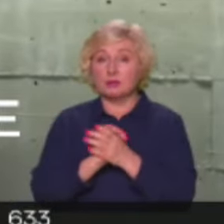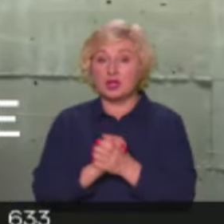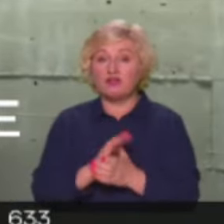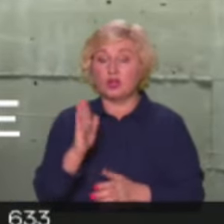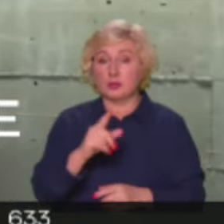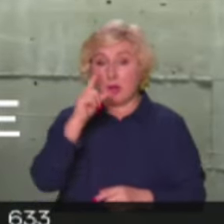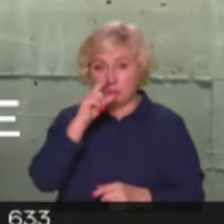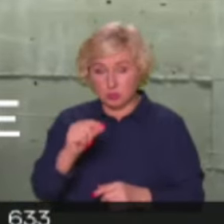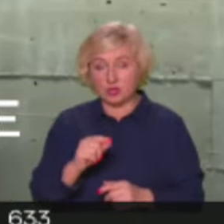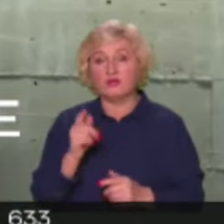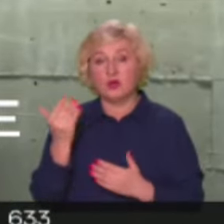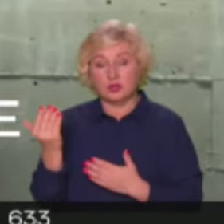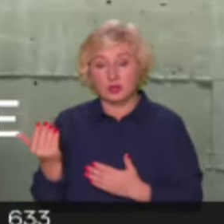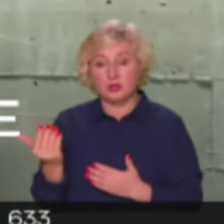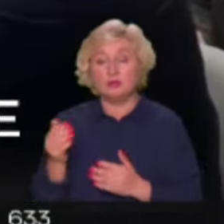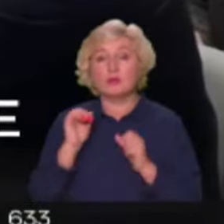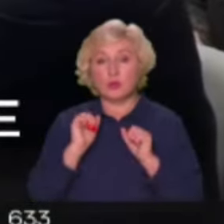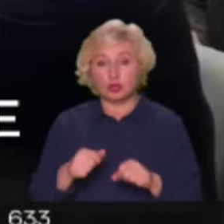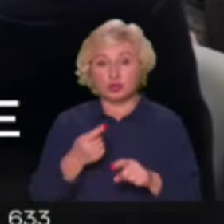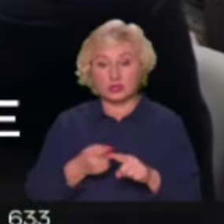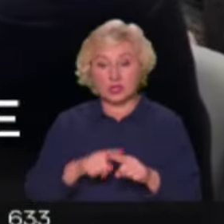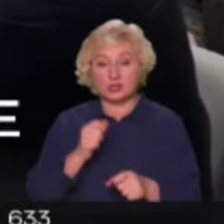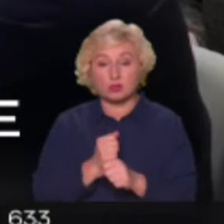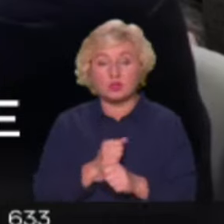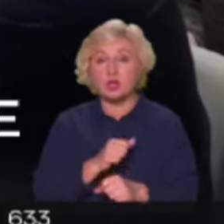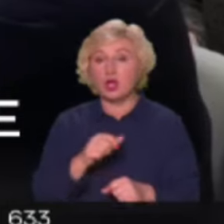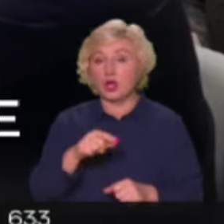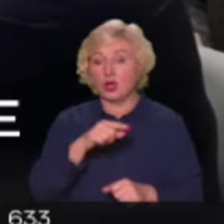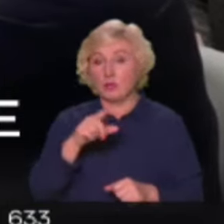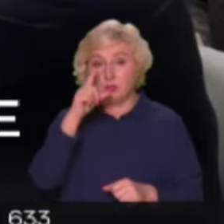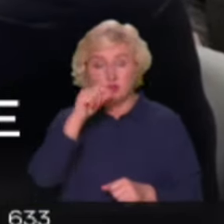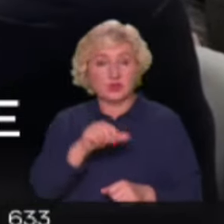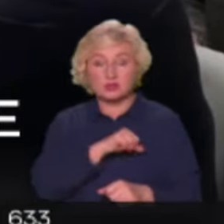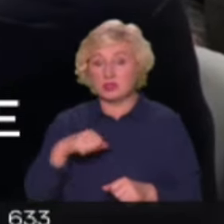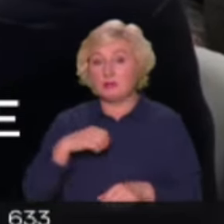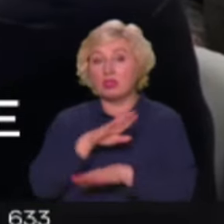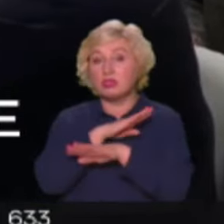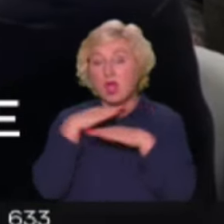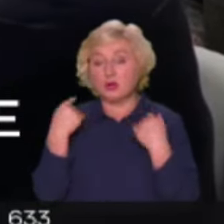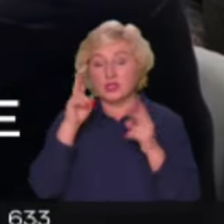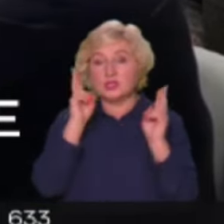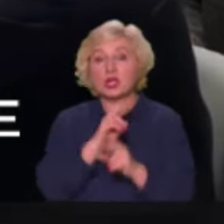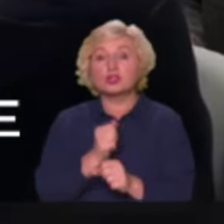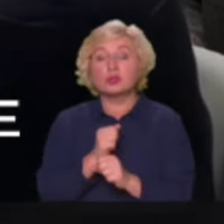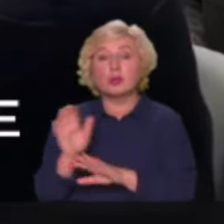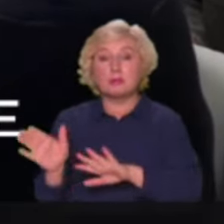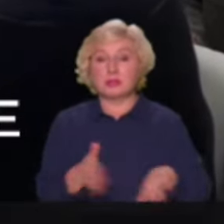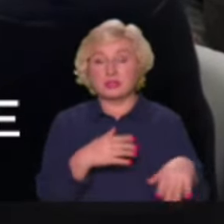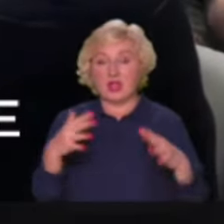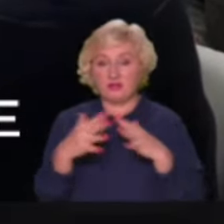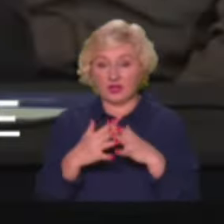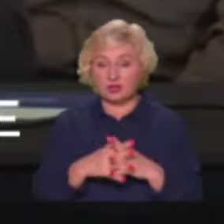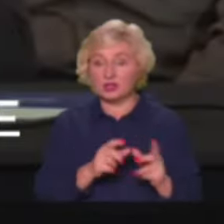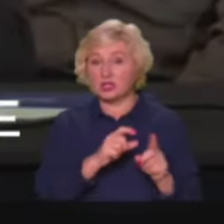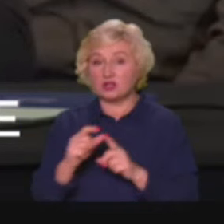Путіна, то вони можуть це зробити. Однак сам російський диктатор не хоче, адже не знає, що робити після війни. За словами